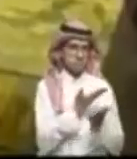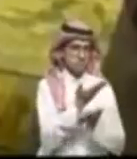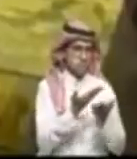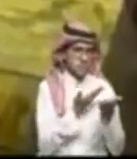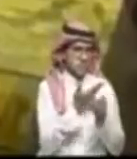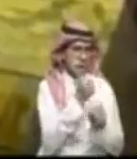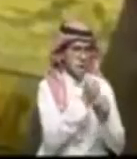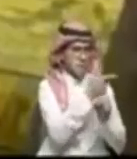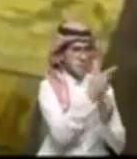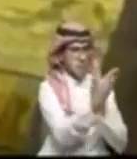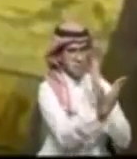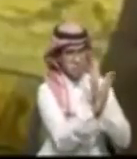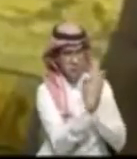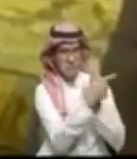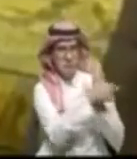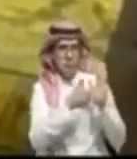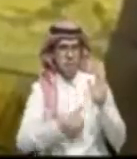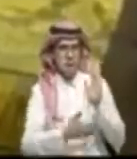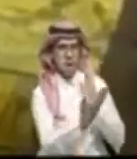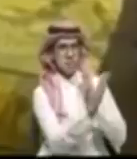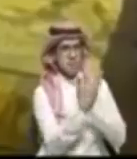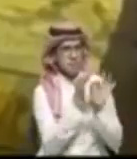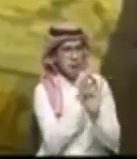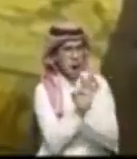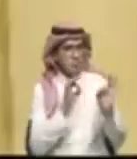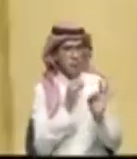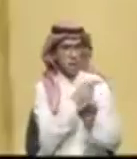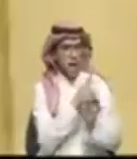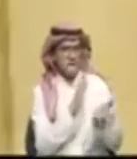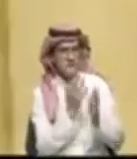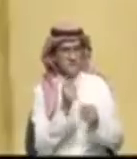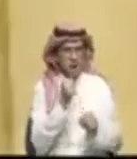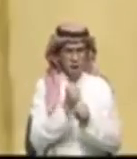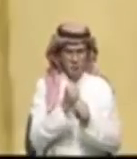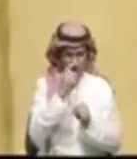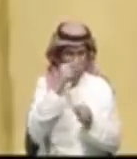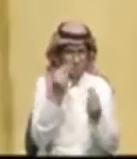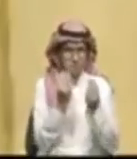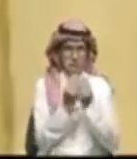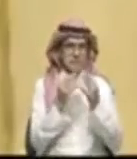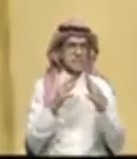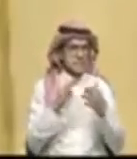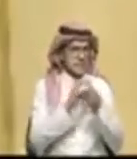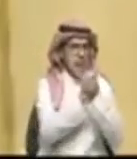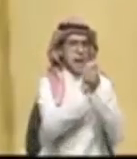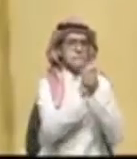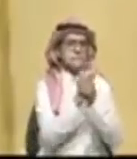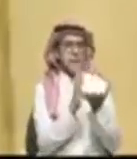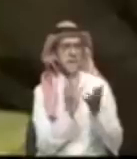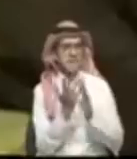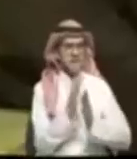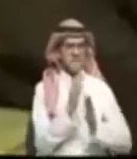الأمريكية الداعمة لليمن وشرعيته الدستورية، مجددا في الوقت نفسه حرصه الدائم على السلام المرتكز